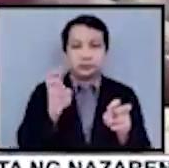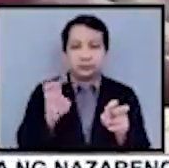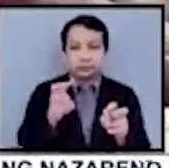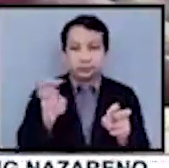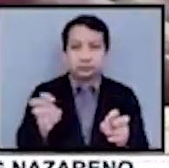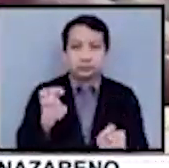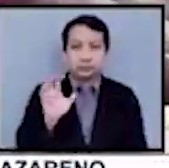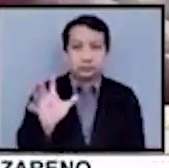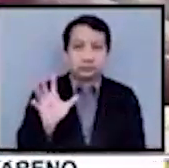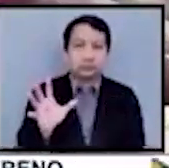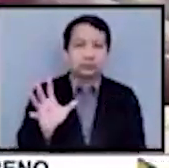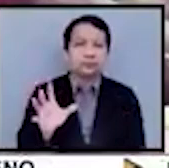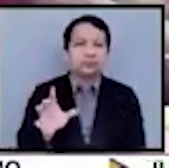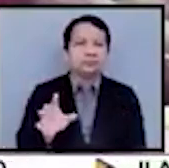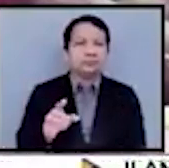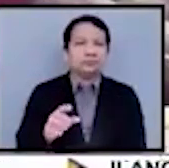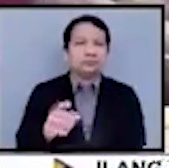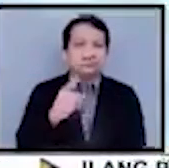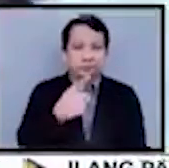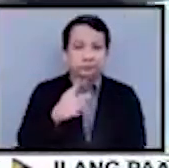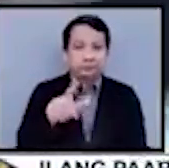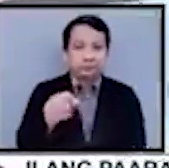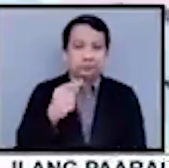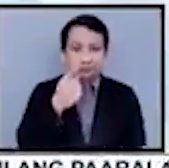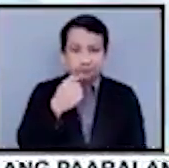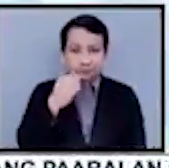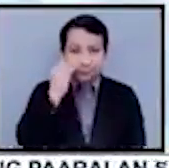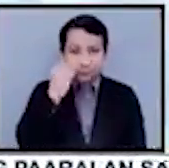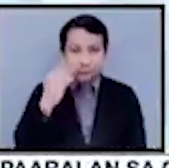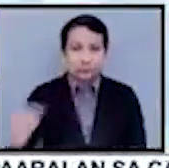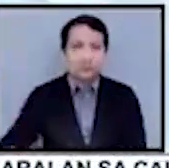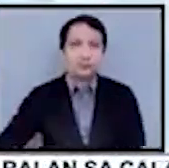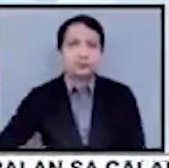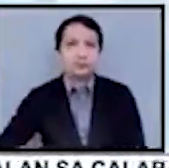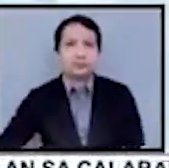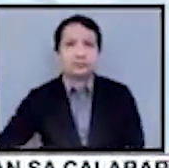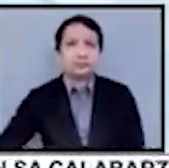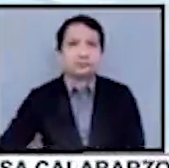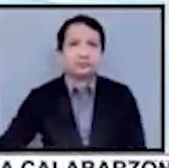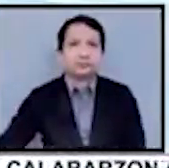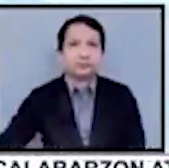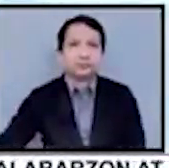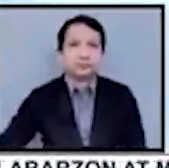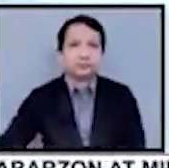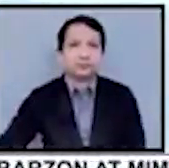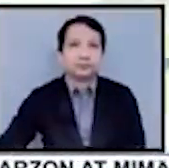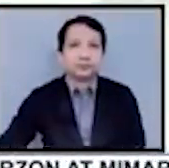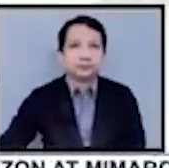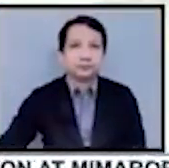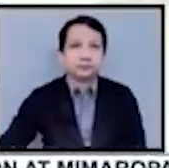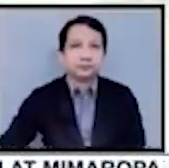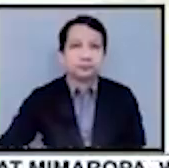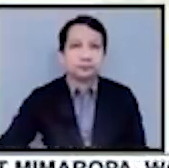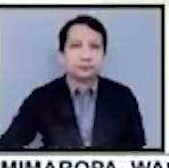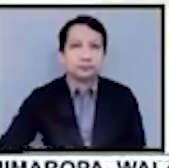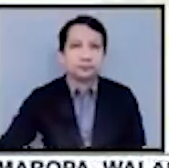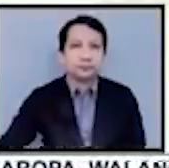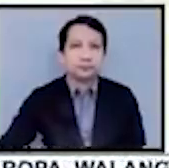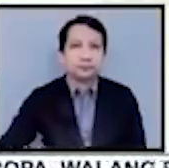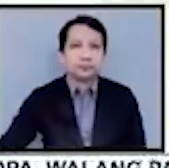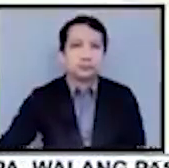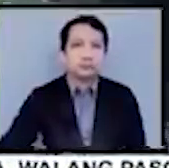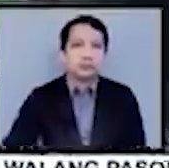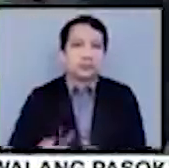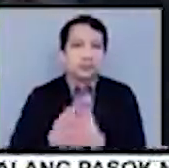pesos ang per kilo ng pulang sibuyas. Mataas po kasi wala pong dumadating na sibuyas. Tumataas po yung gulay